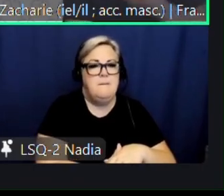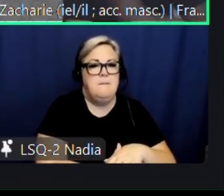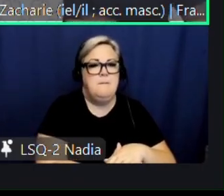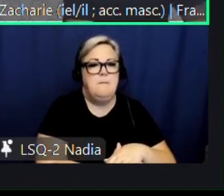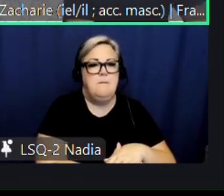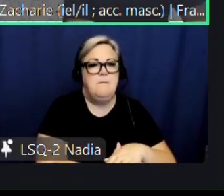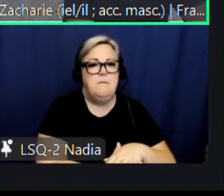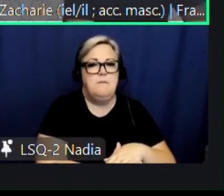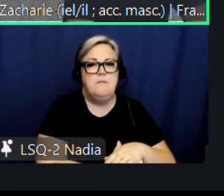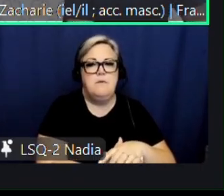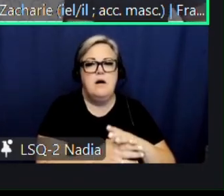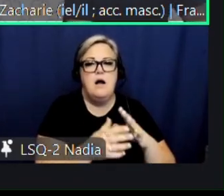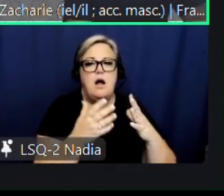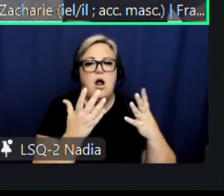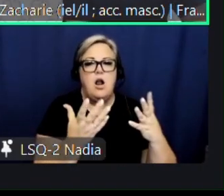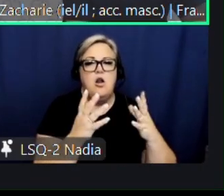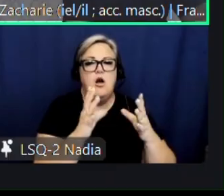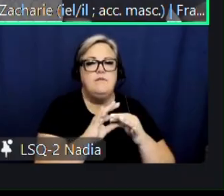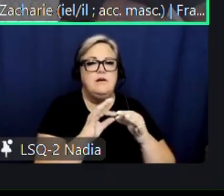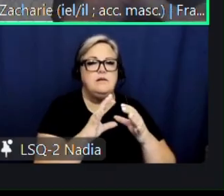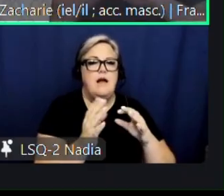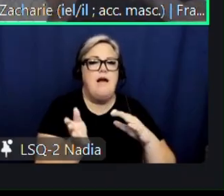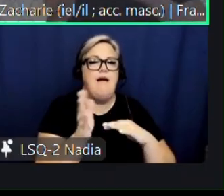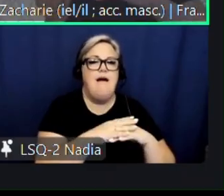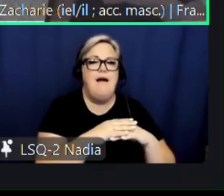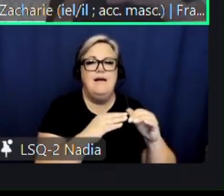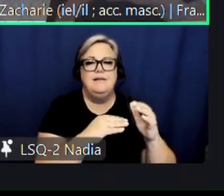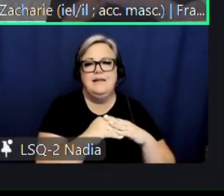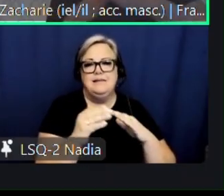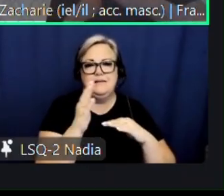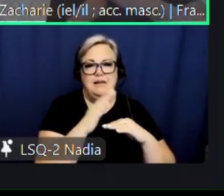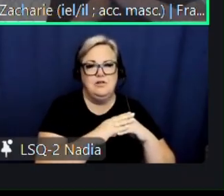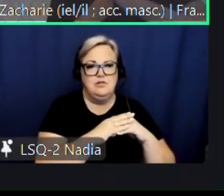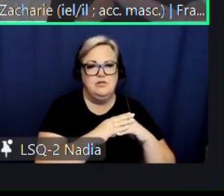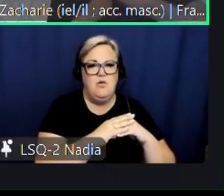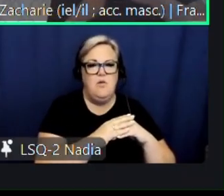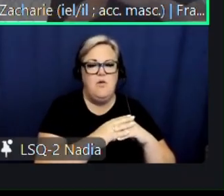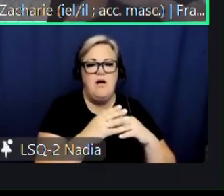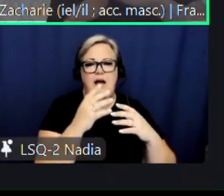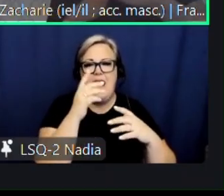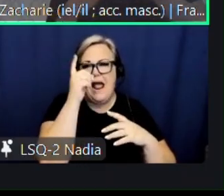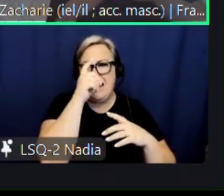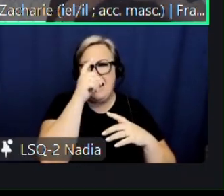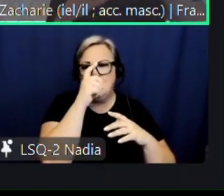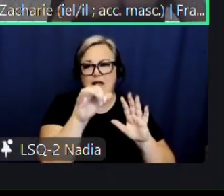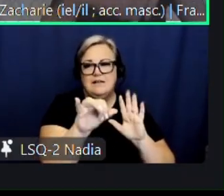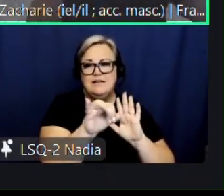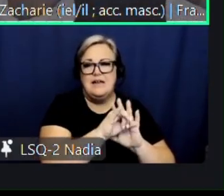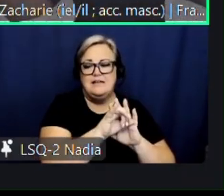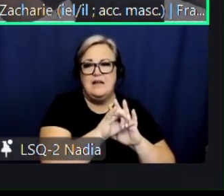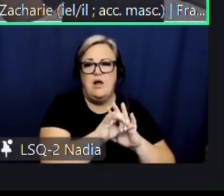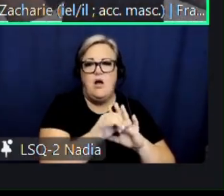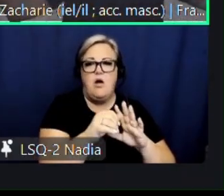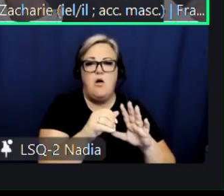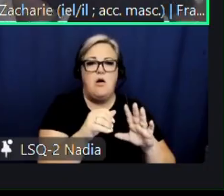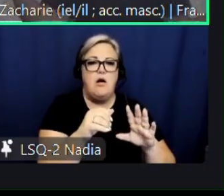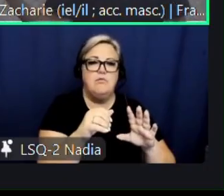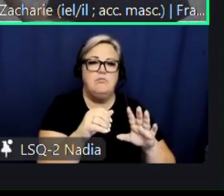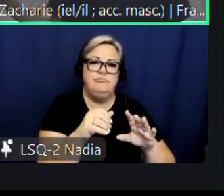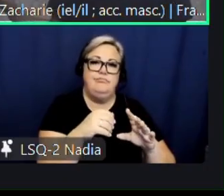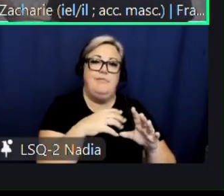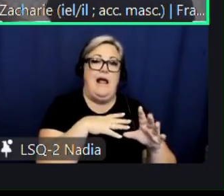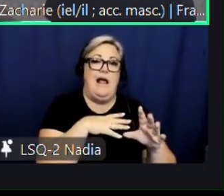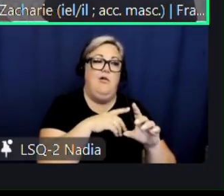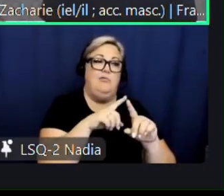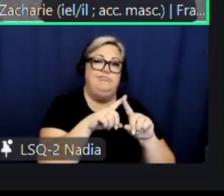Nous allons prendre un moment pour définir l'intersexuation afin d'expliquer dans quelle mesure cette expérience et identité se trouve sous le parapluie des